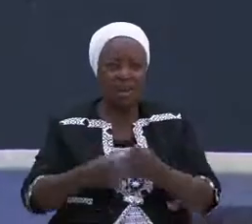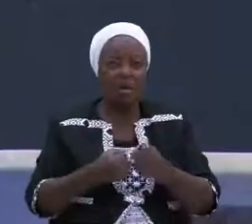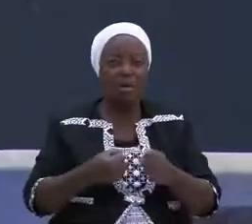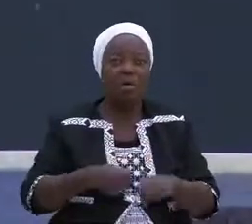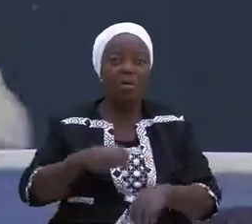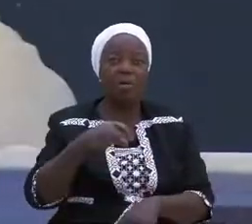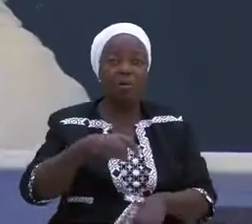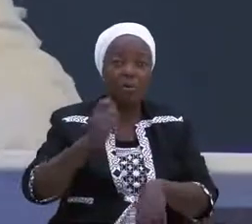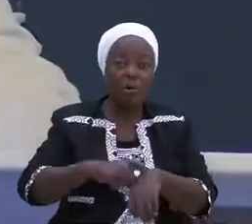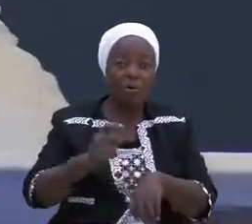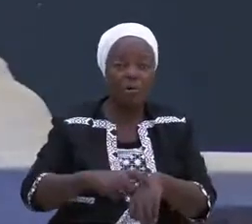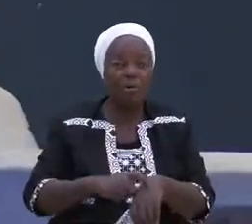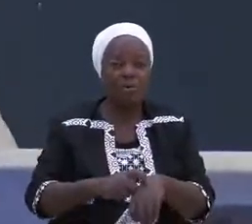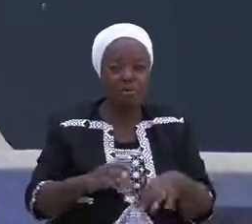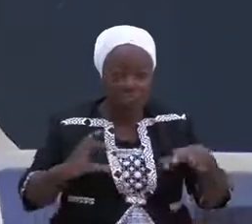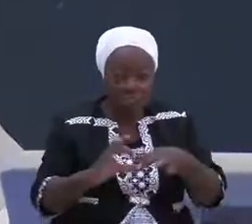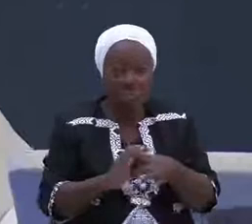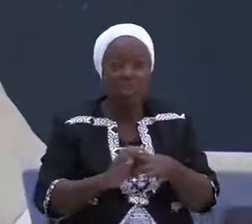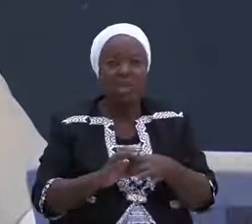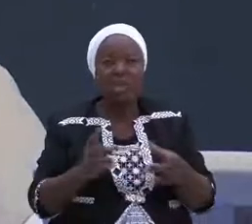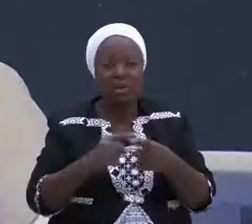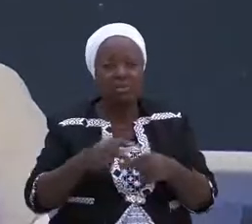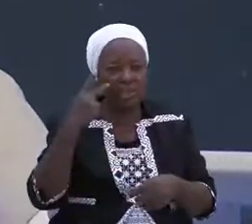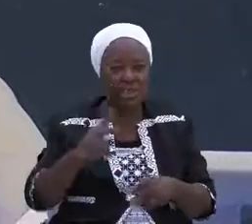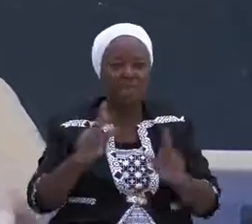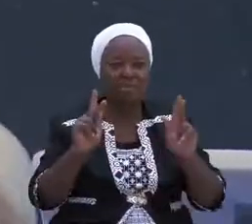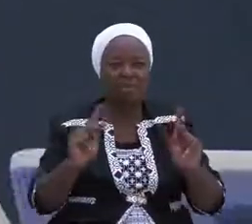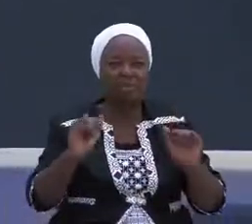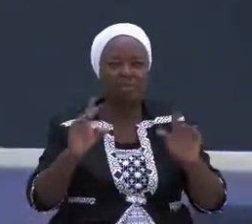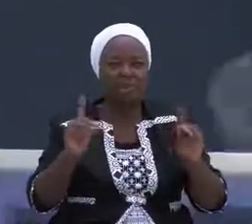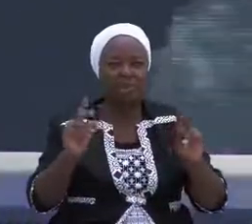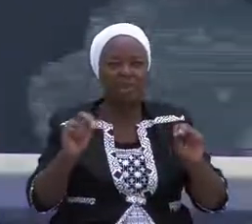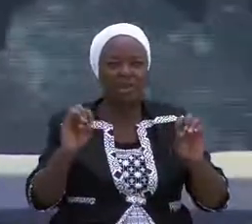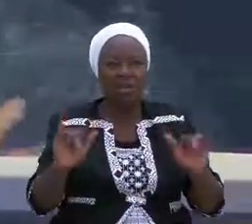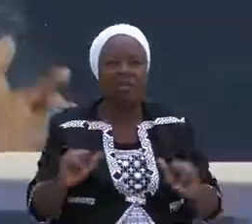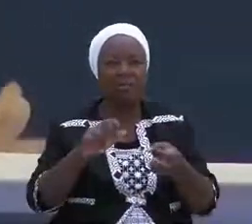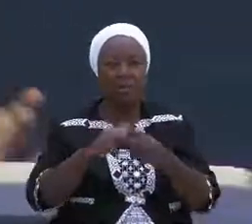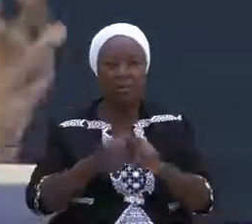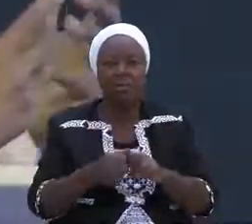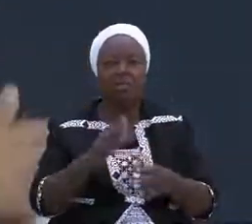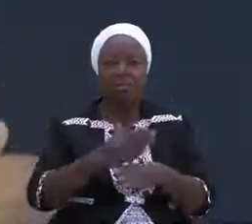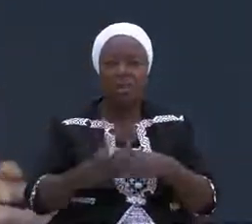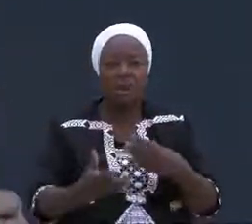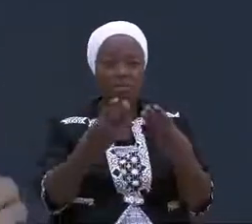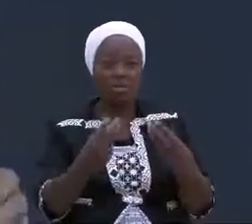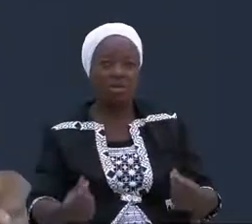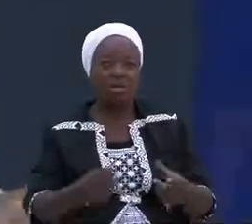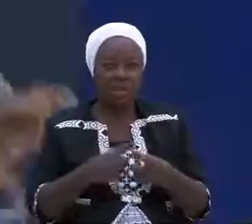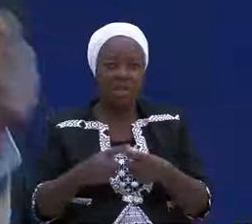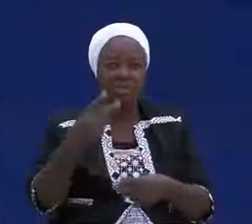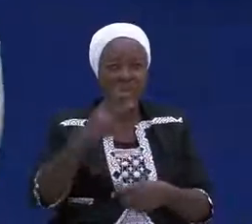été réparés, soudés. Nous avons vu problème des reins totalement réglés. Nous avons vu même les